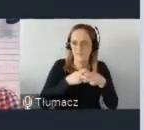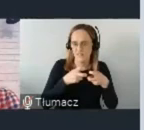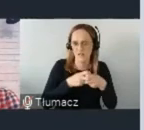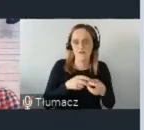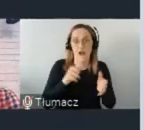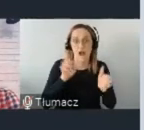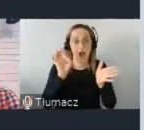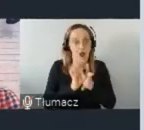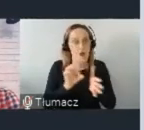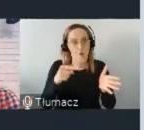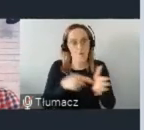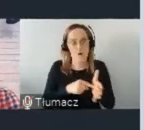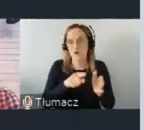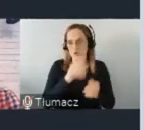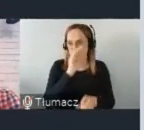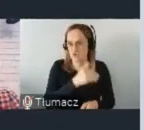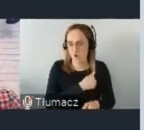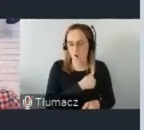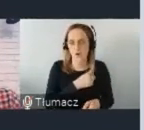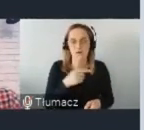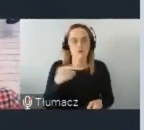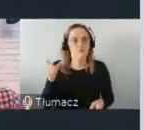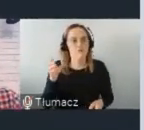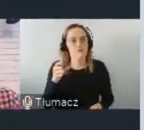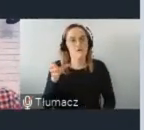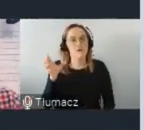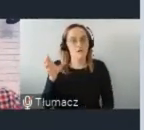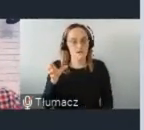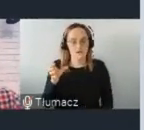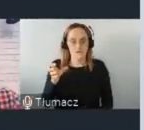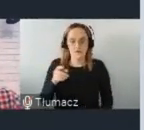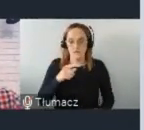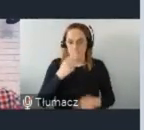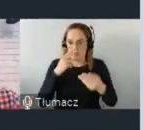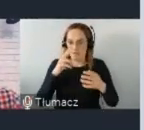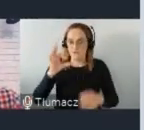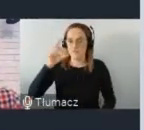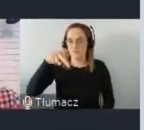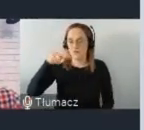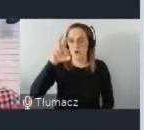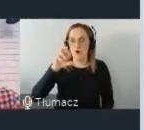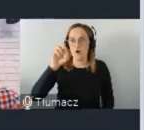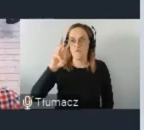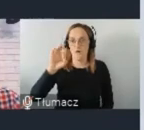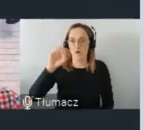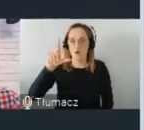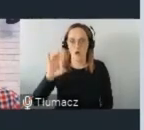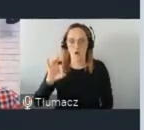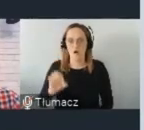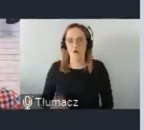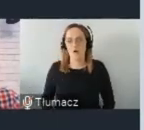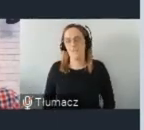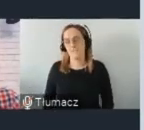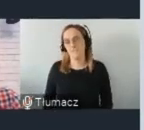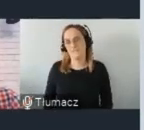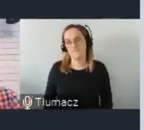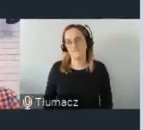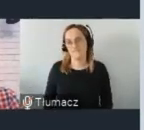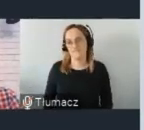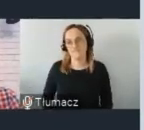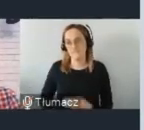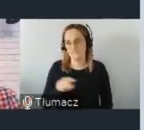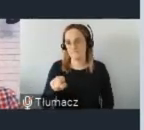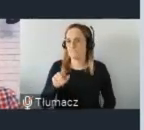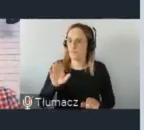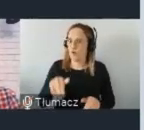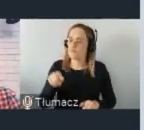Tutaj akurat na stronie szkoły suchowola.net wkleję wam może ten link do tej suchowoli, żebyście w